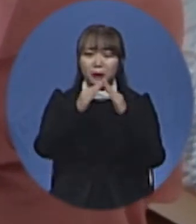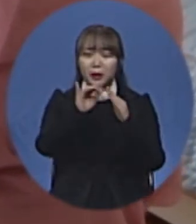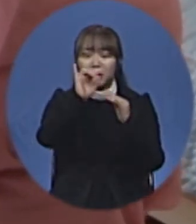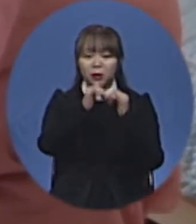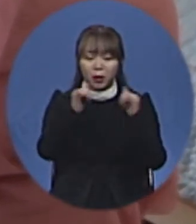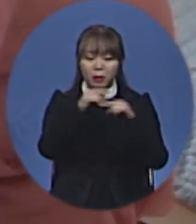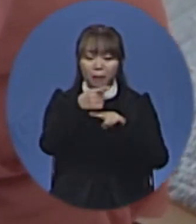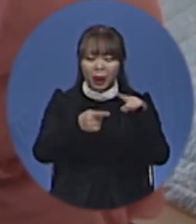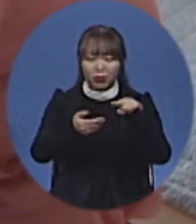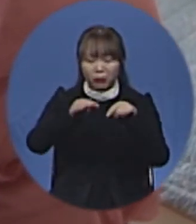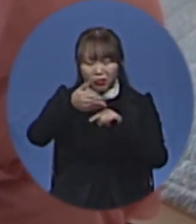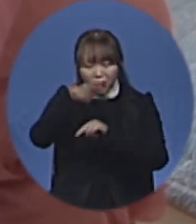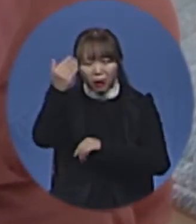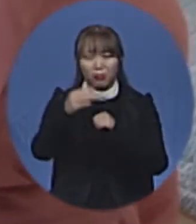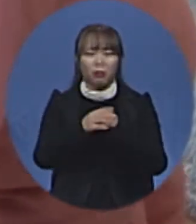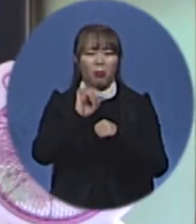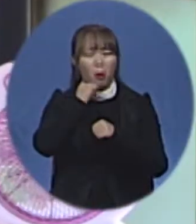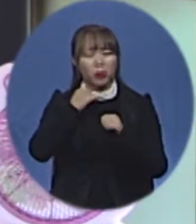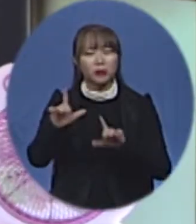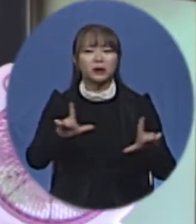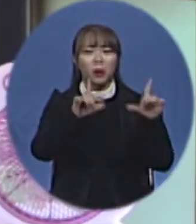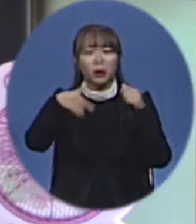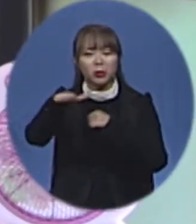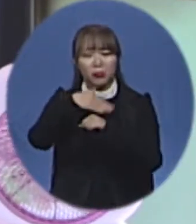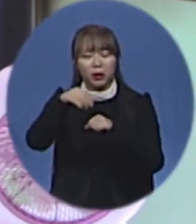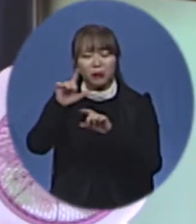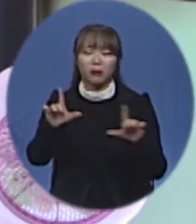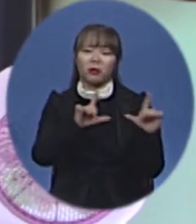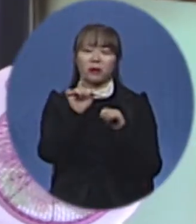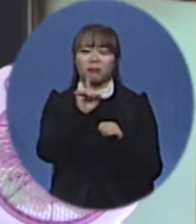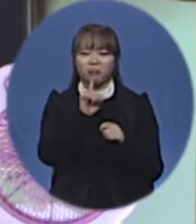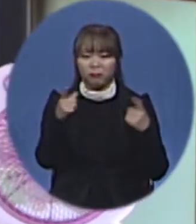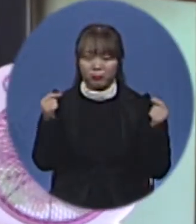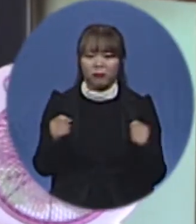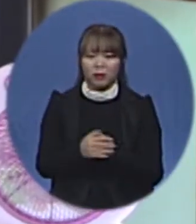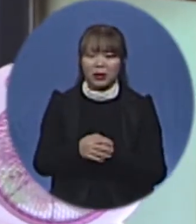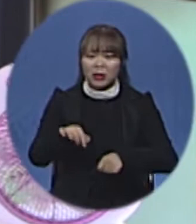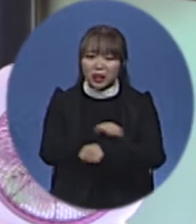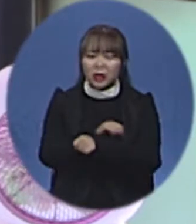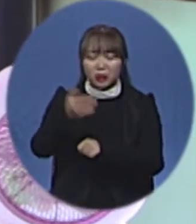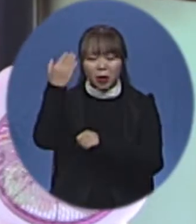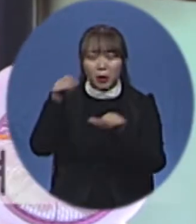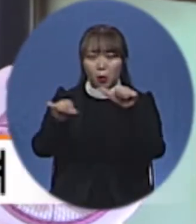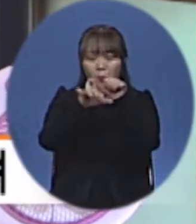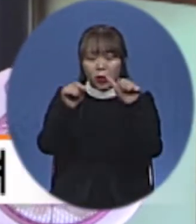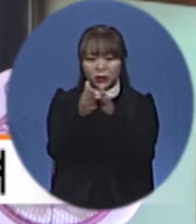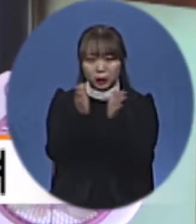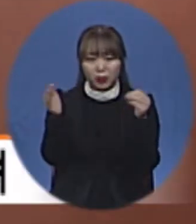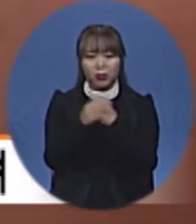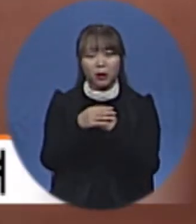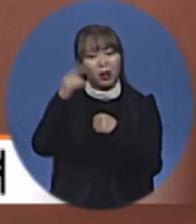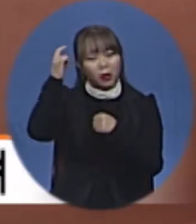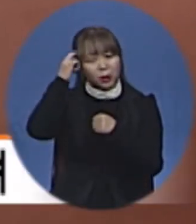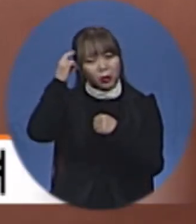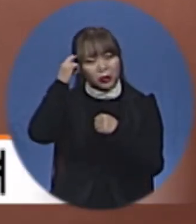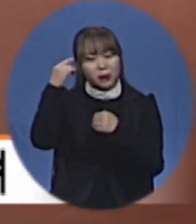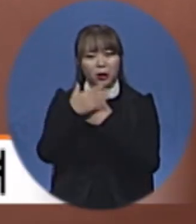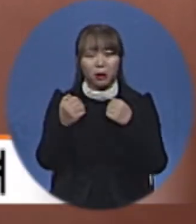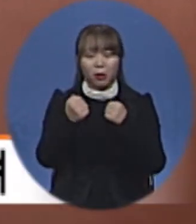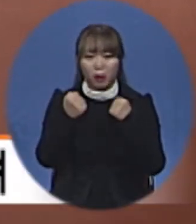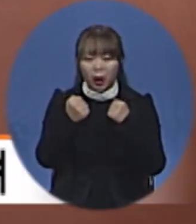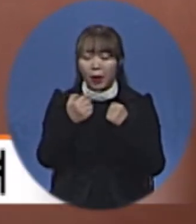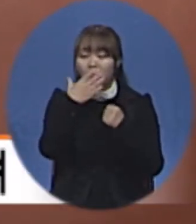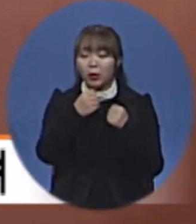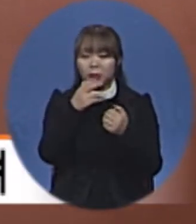사람의 절반이 열악한 주거 환경에서 살고 있다는 분석입니다. 특히 지난 5월 시행된 정신건강복지법으로